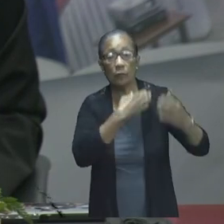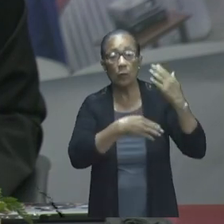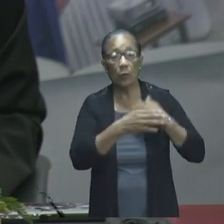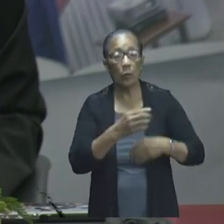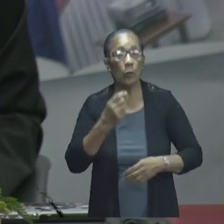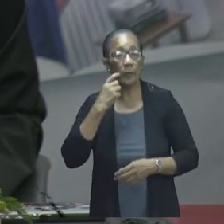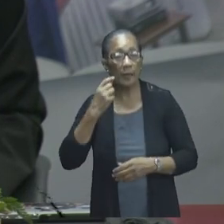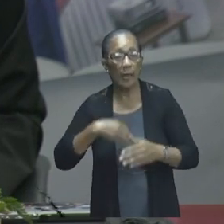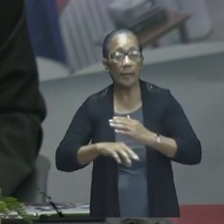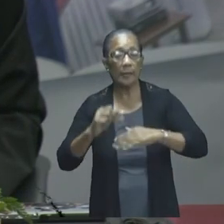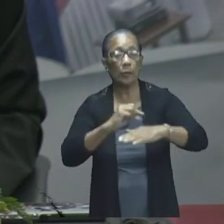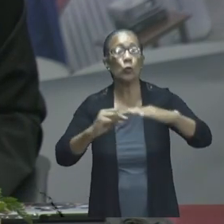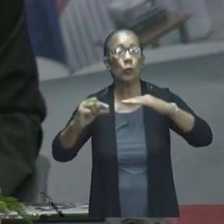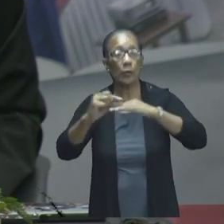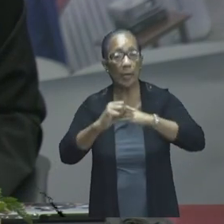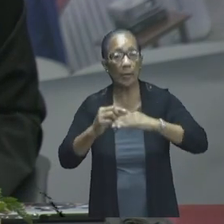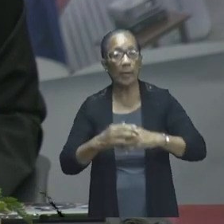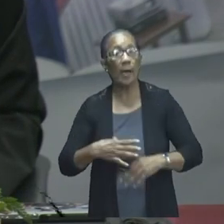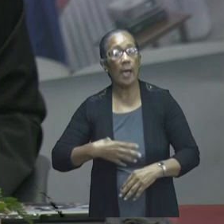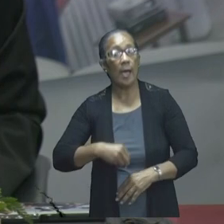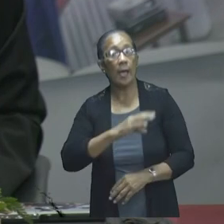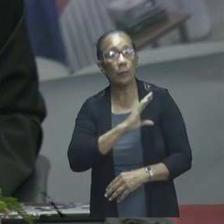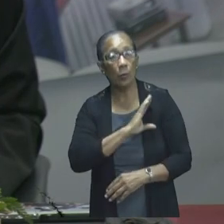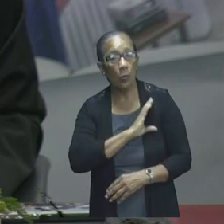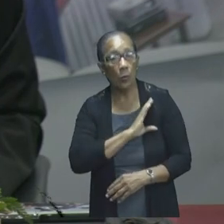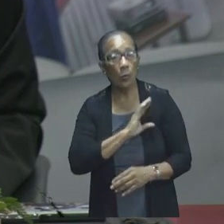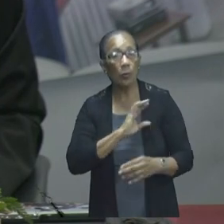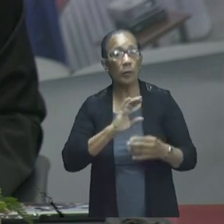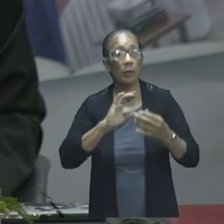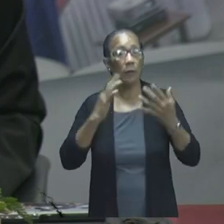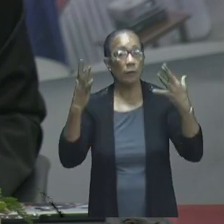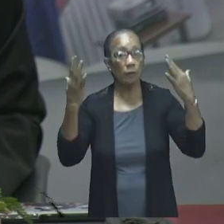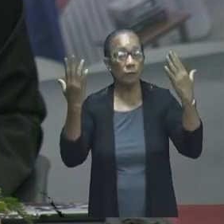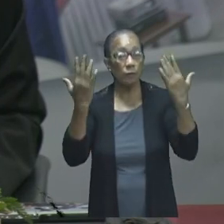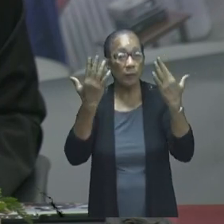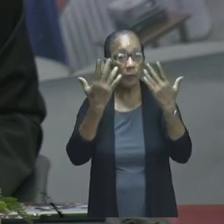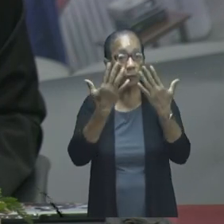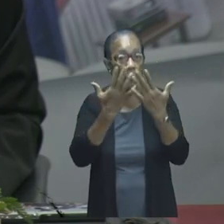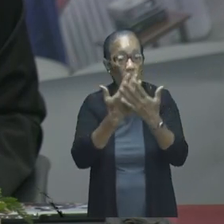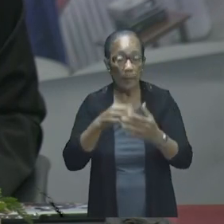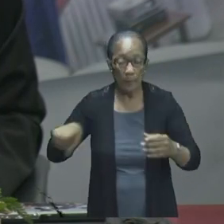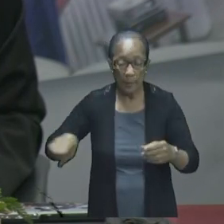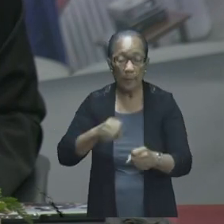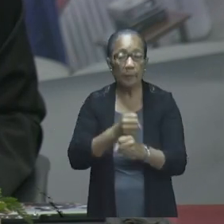in juliana we hebben ook virtueel geparticipeerd